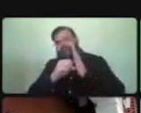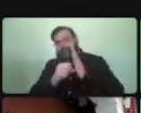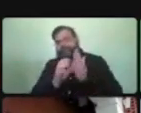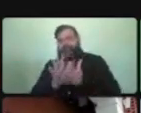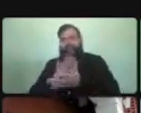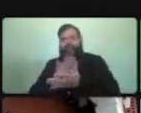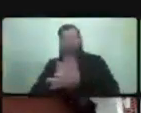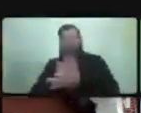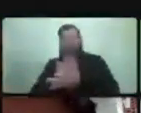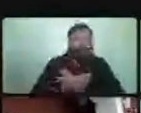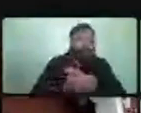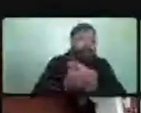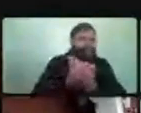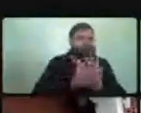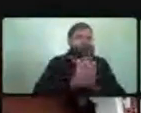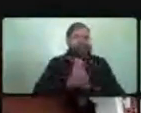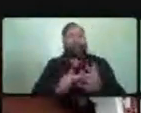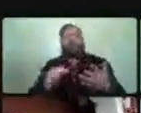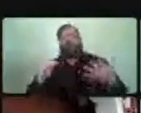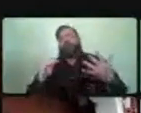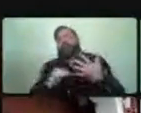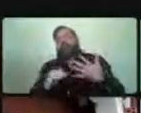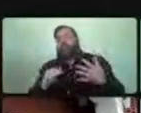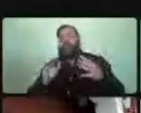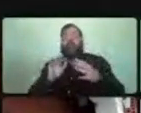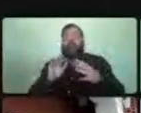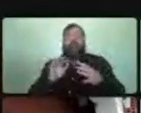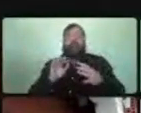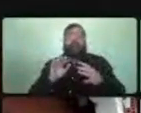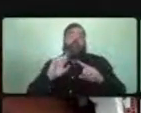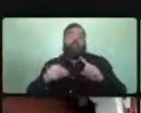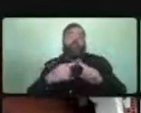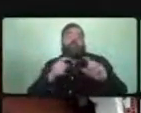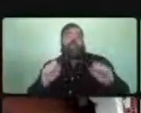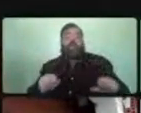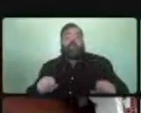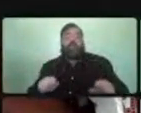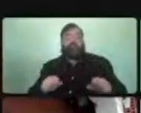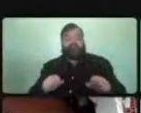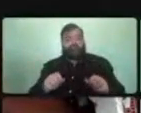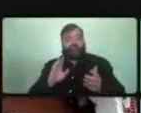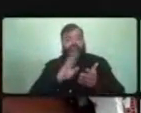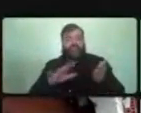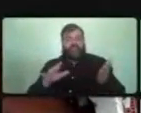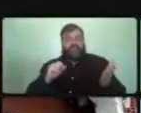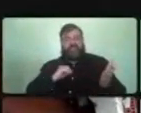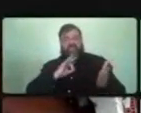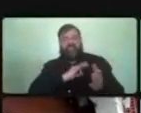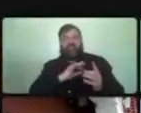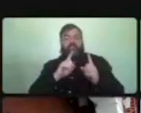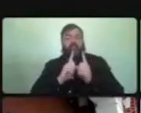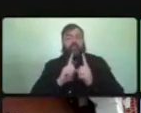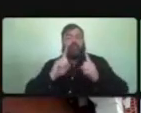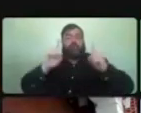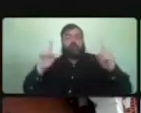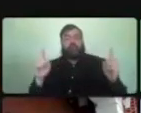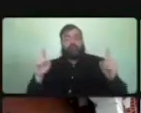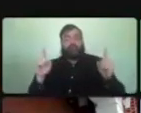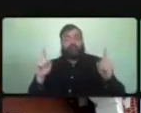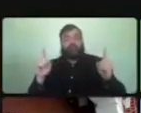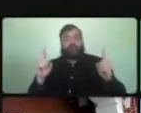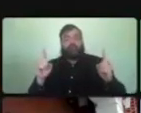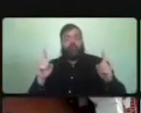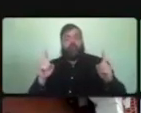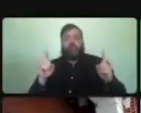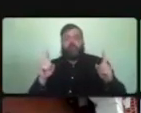mikono na vile vile kuhimiza shule zetu, ikiwa wanaweza